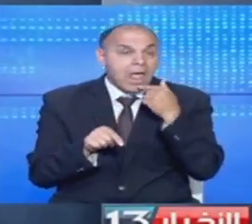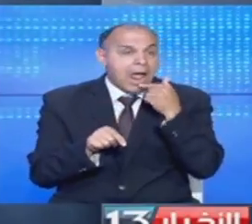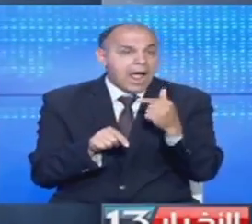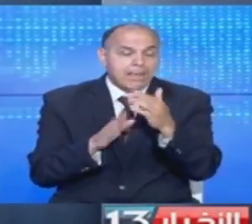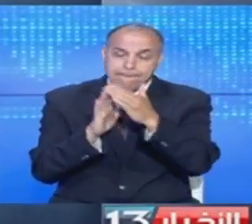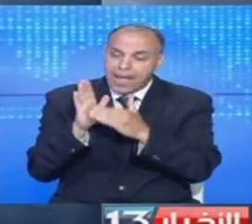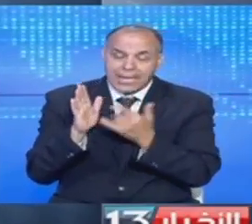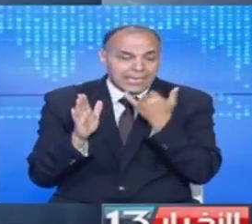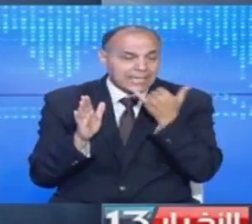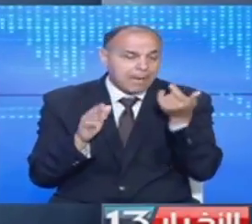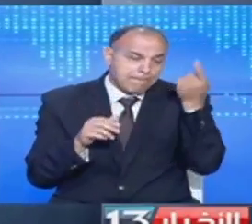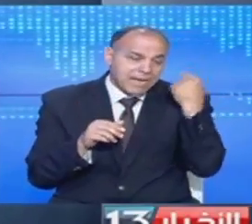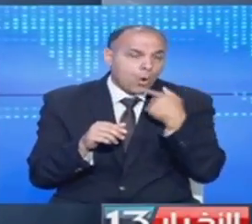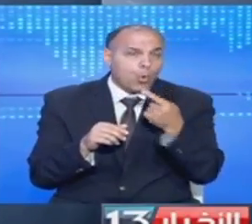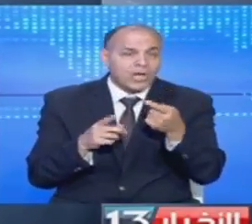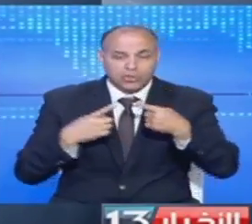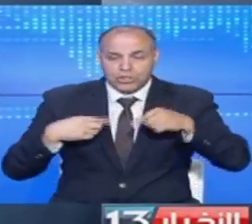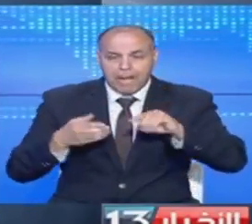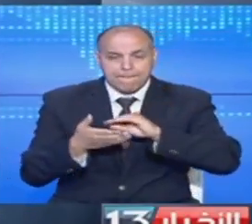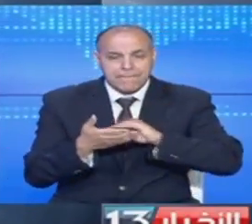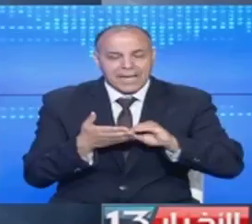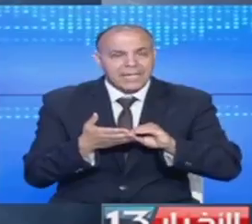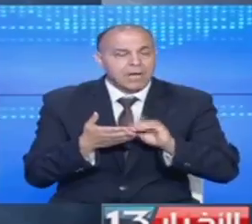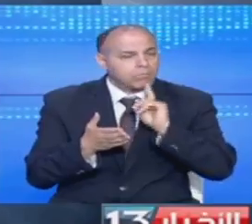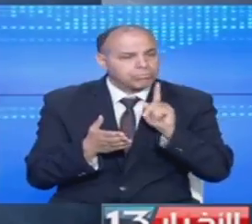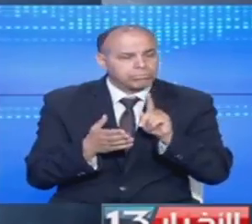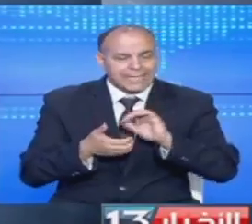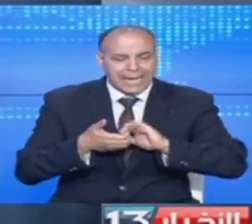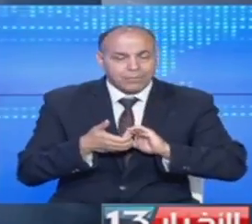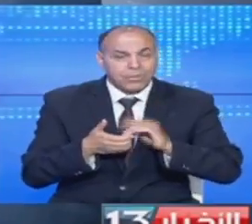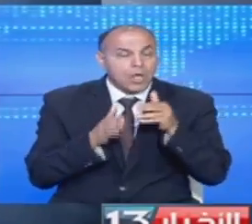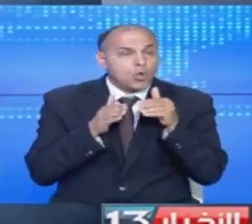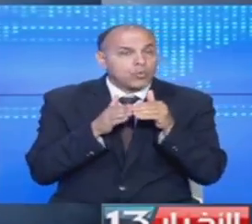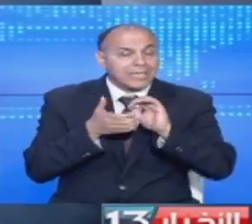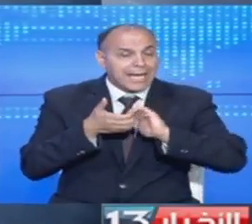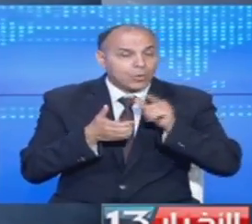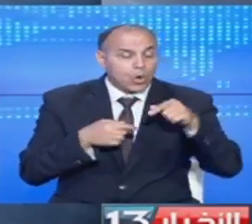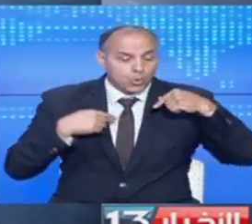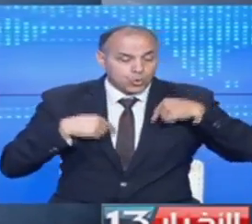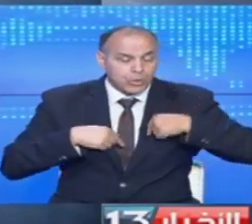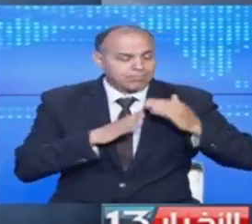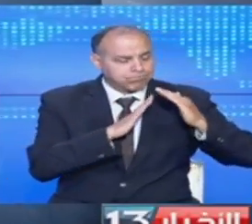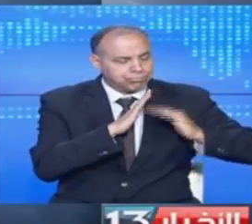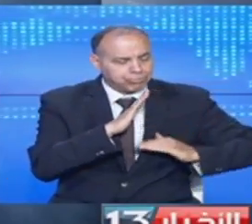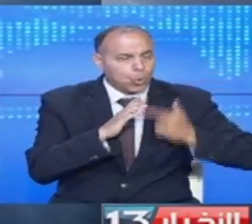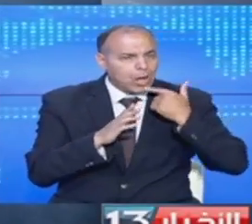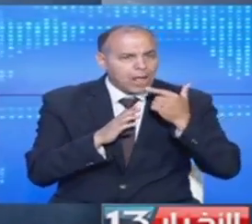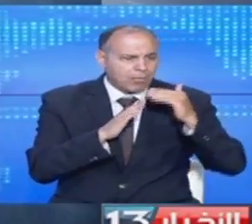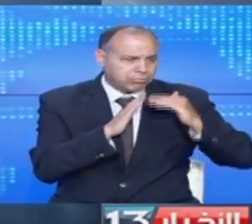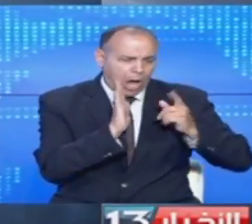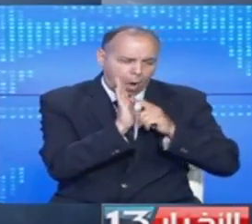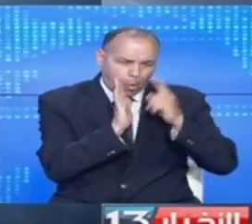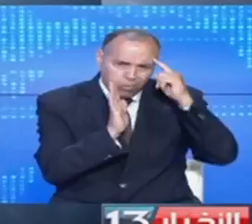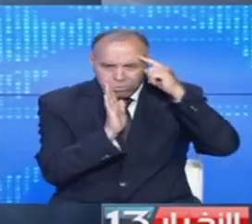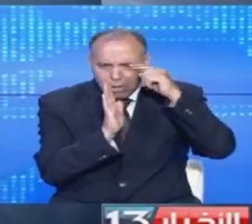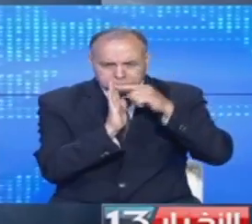في بيان أصدره أمس عقب انعقاد مكتبه التنفيذي. وطالب الاتحاد الحكومة بالتراجع عن عدد من المراسيم